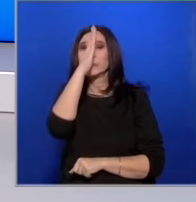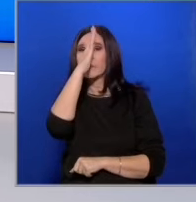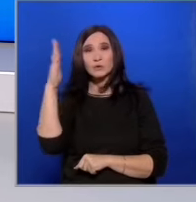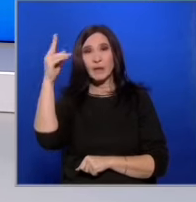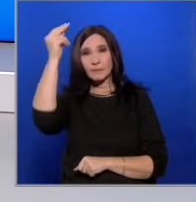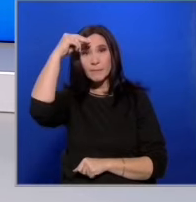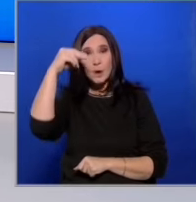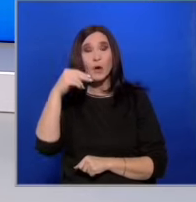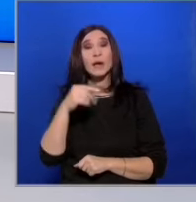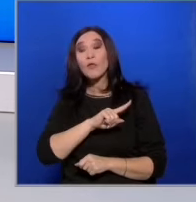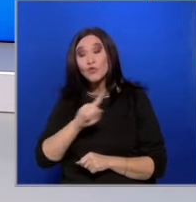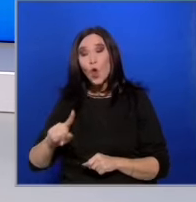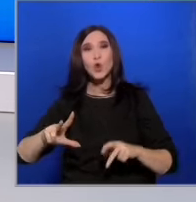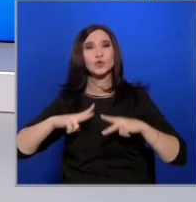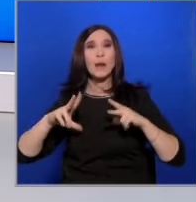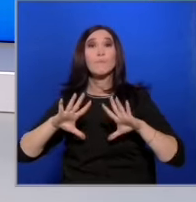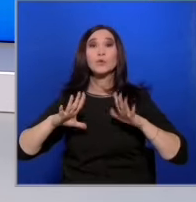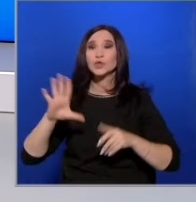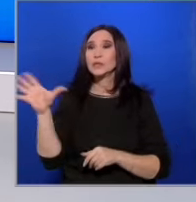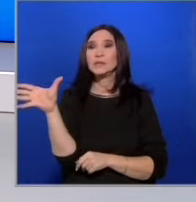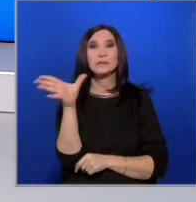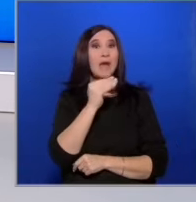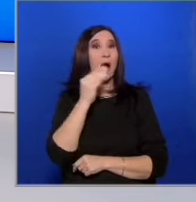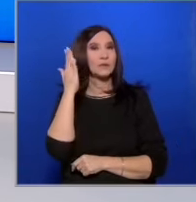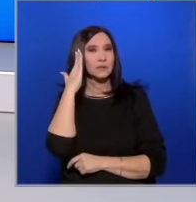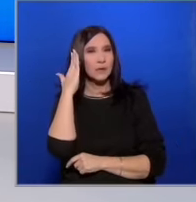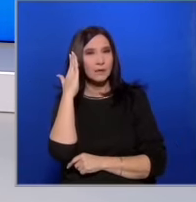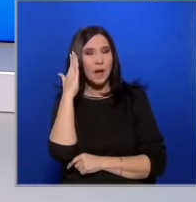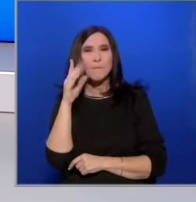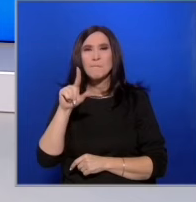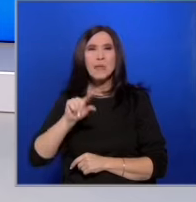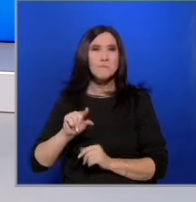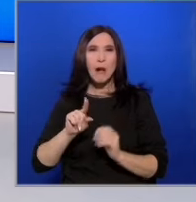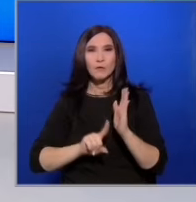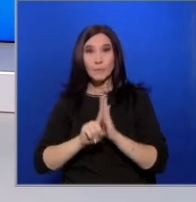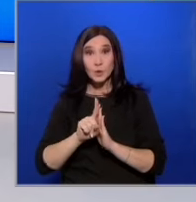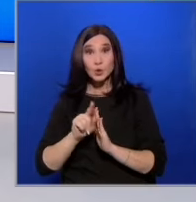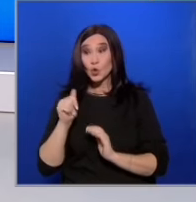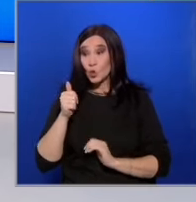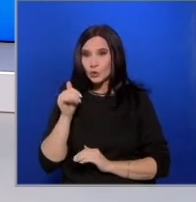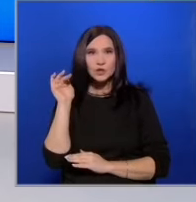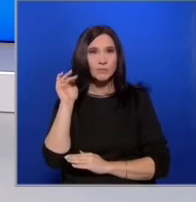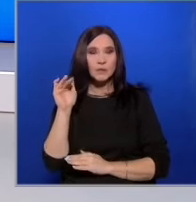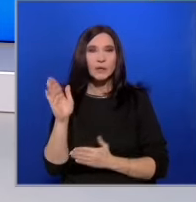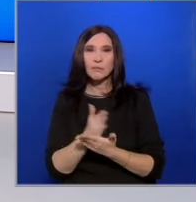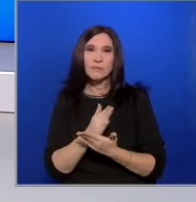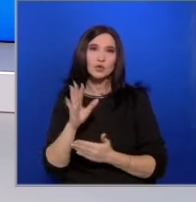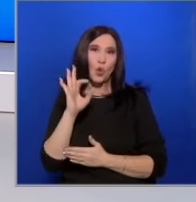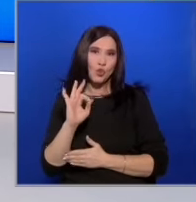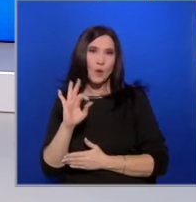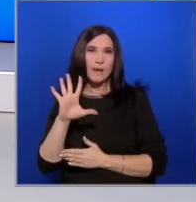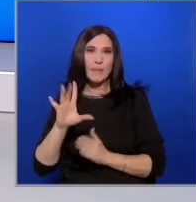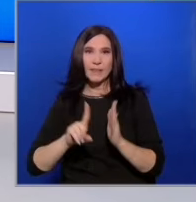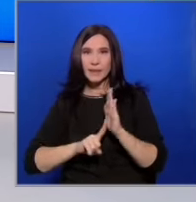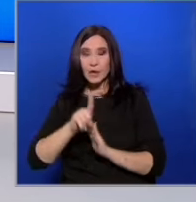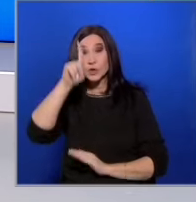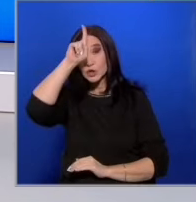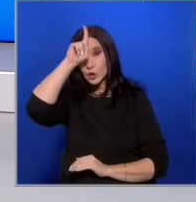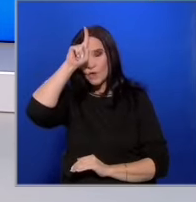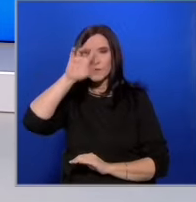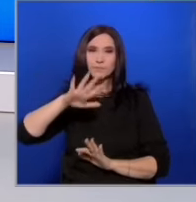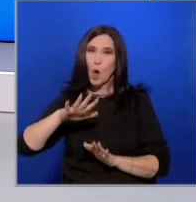българия а до сутринта в почти цялата страна минималните температури утре ще бъдат между 0 и 5° в